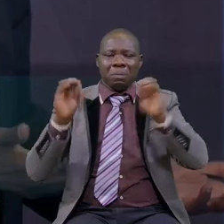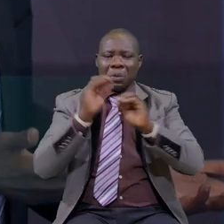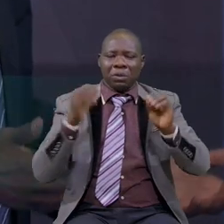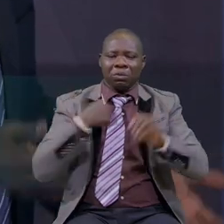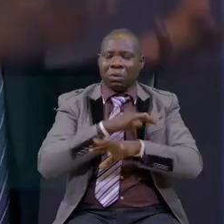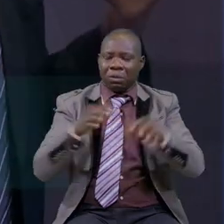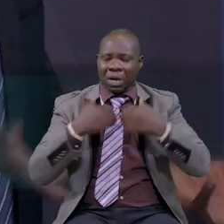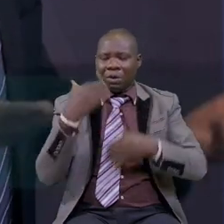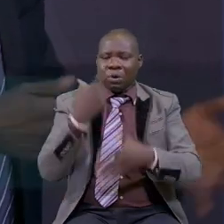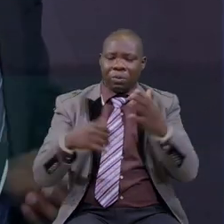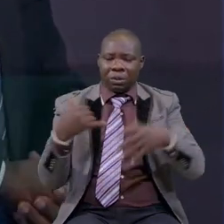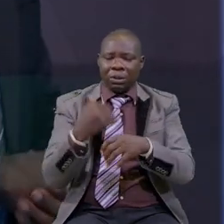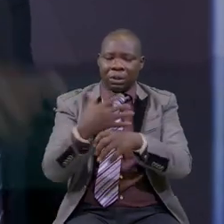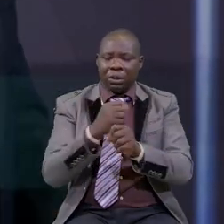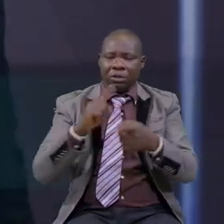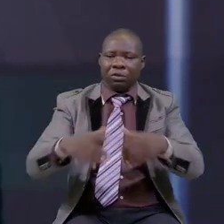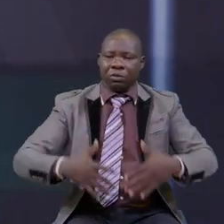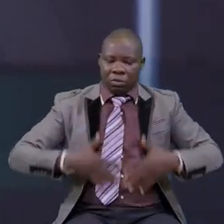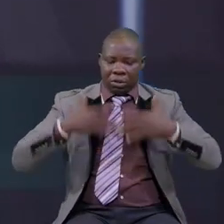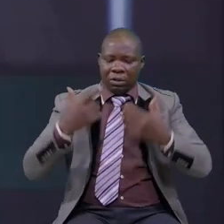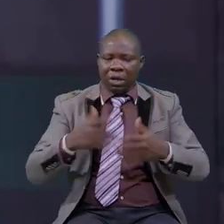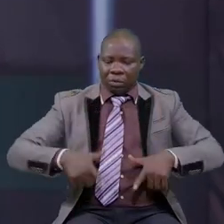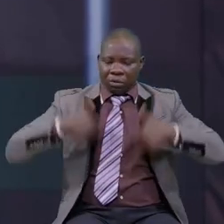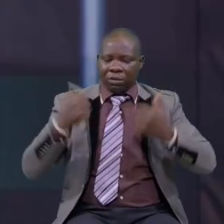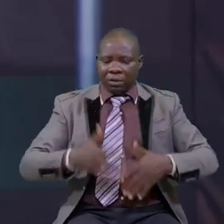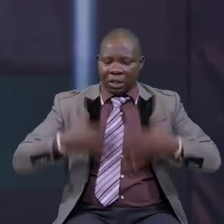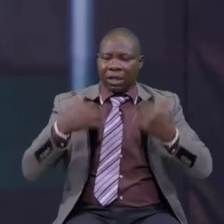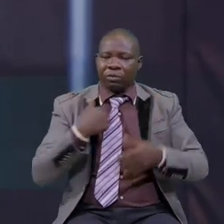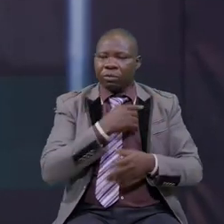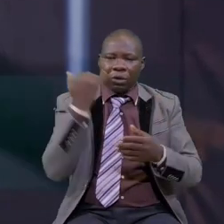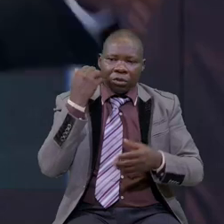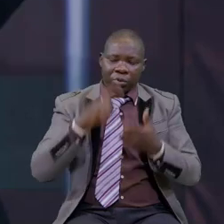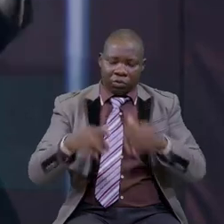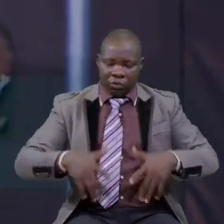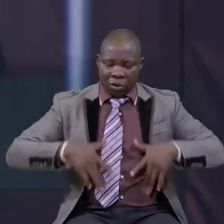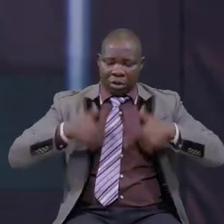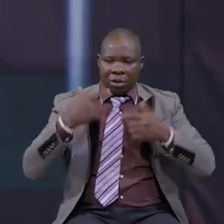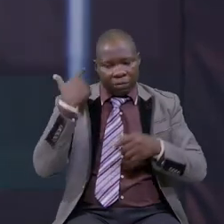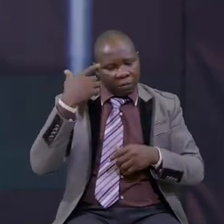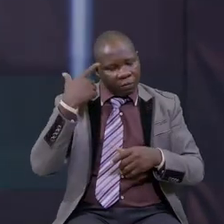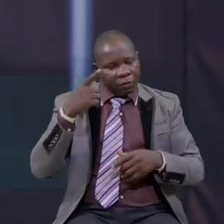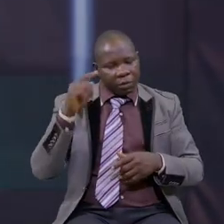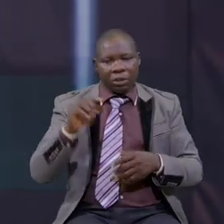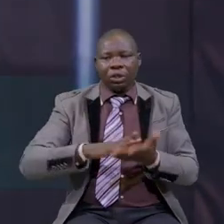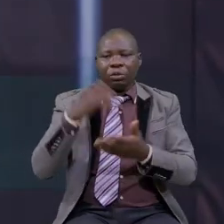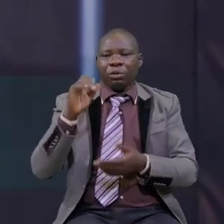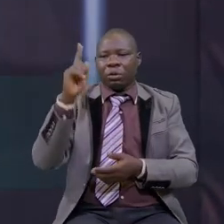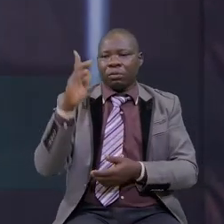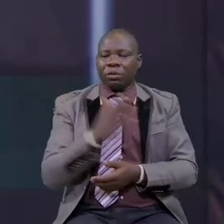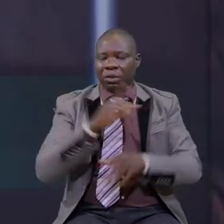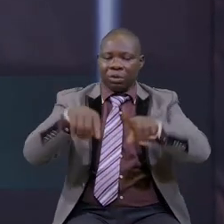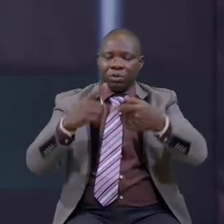ce qu'il faut pour vivre, pour mener la vie que nous devrions mener, pour la gloire de Dieu et pour aller au ciel. On nous